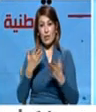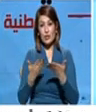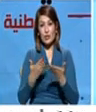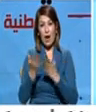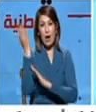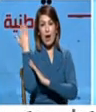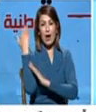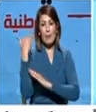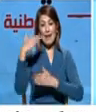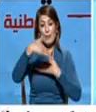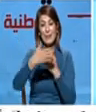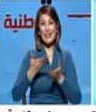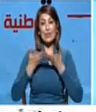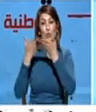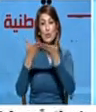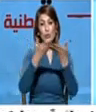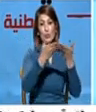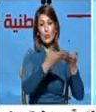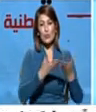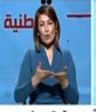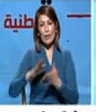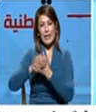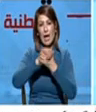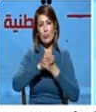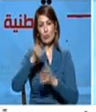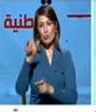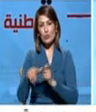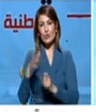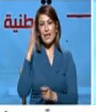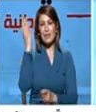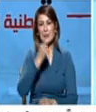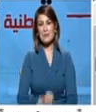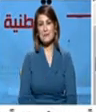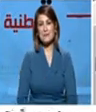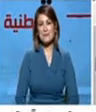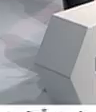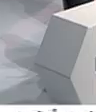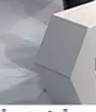قبل ما تتوزع الاعانات هذه نشوف الا روبرتاج وللحديث بقيه